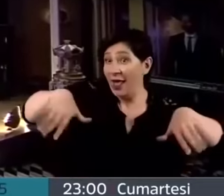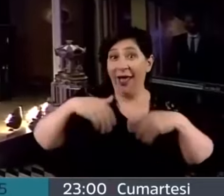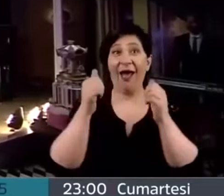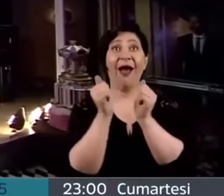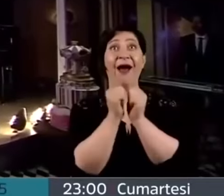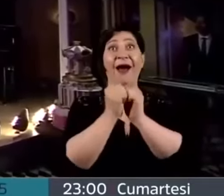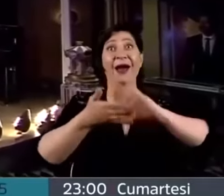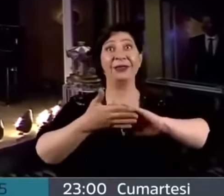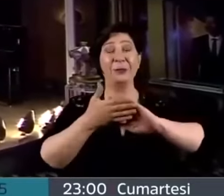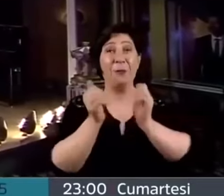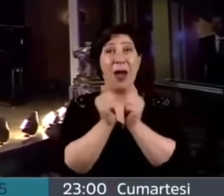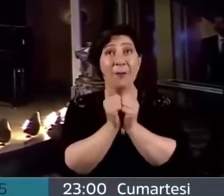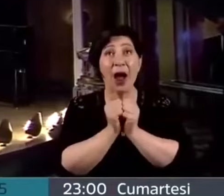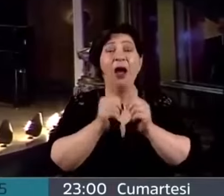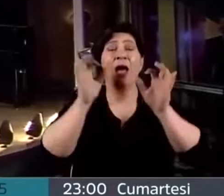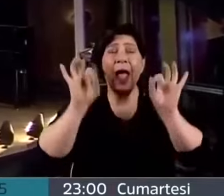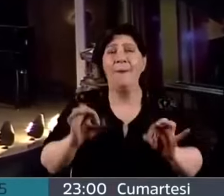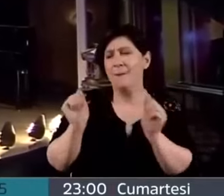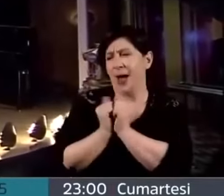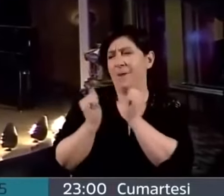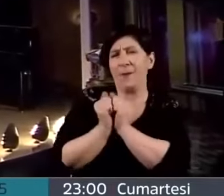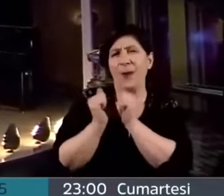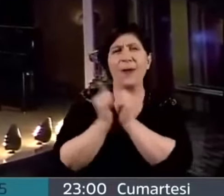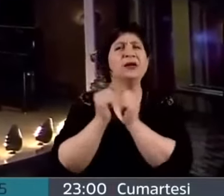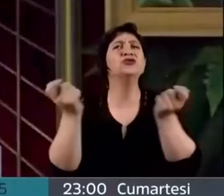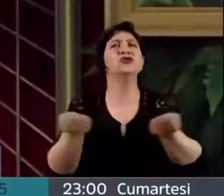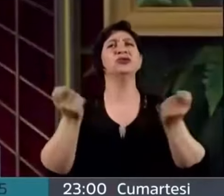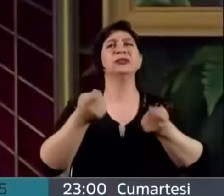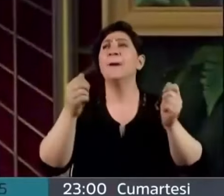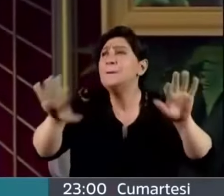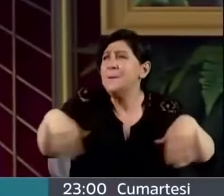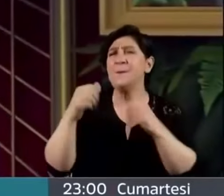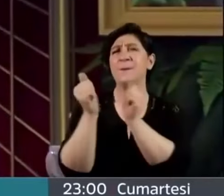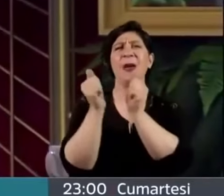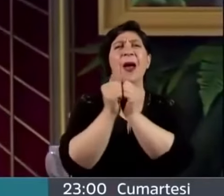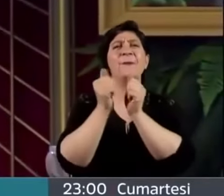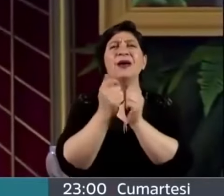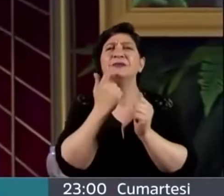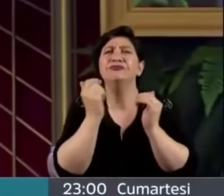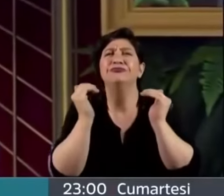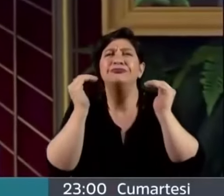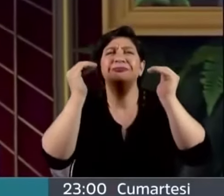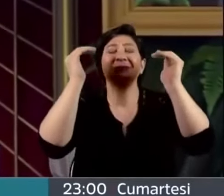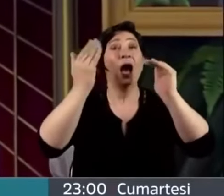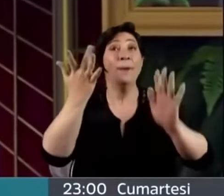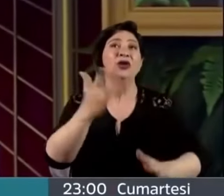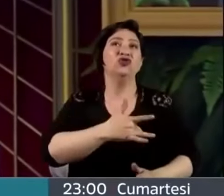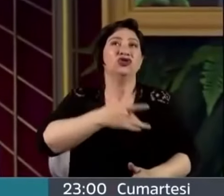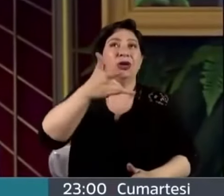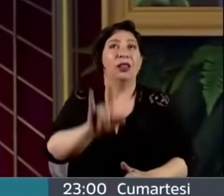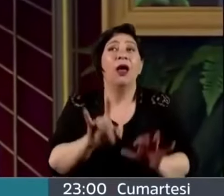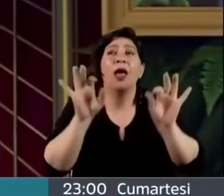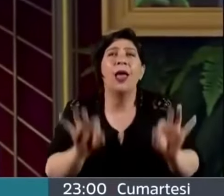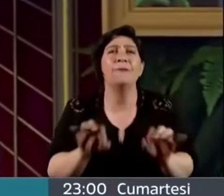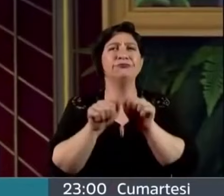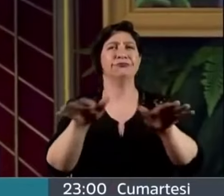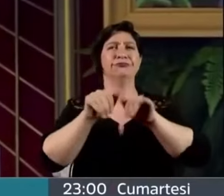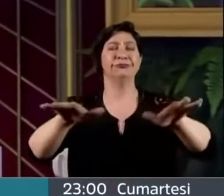ki 25 sene neredeyse hep birlikte olduk. Birlikte çalıştık. Birlikte yaş aldık. Hep canlı yayınlar